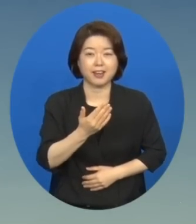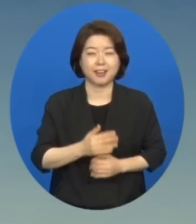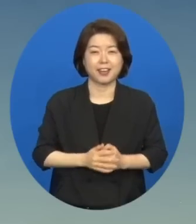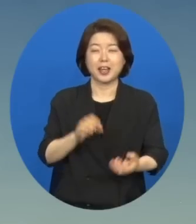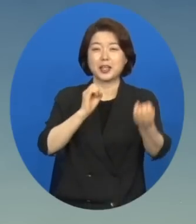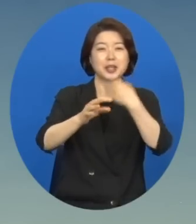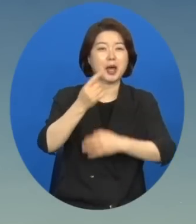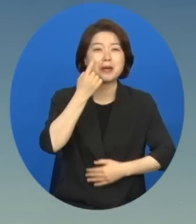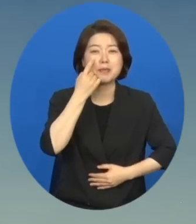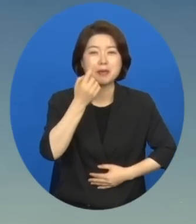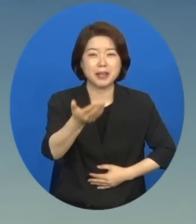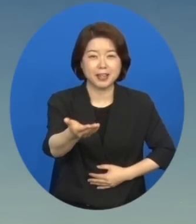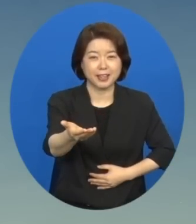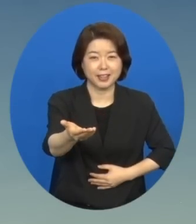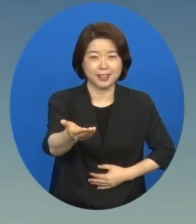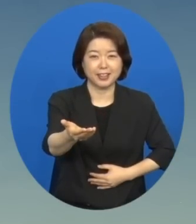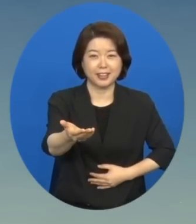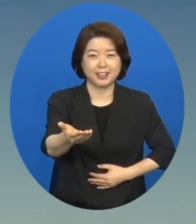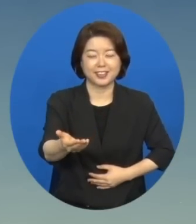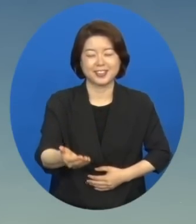대답을 한번 해보세요.